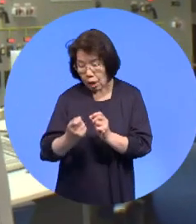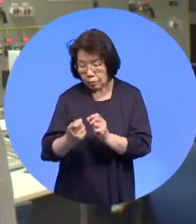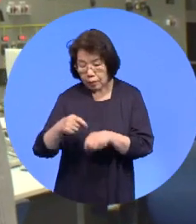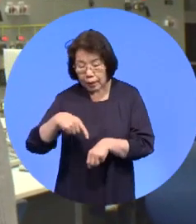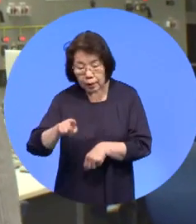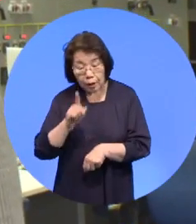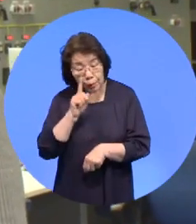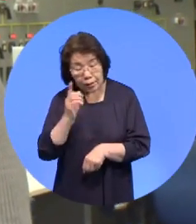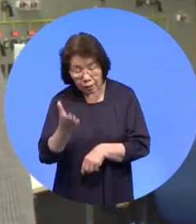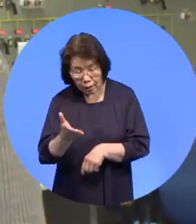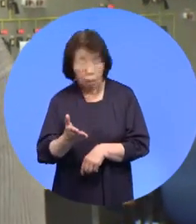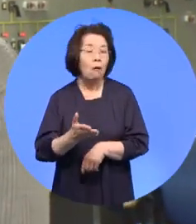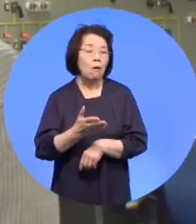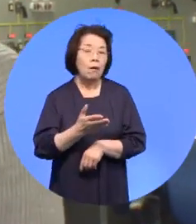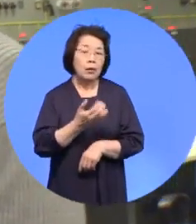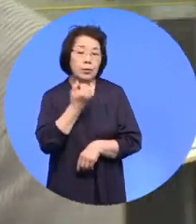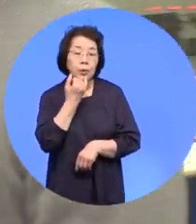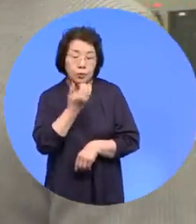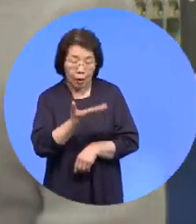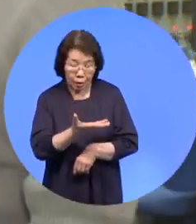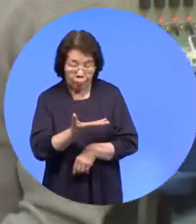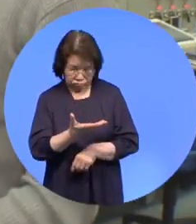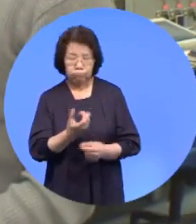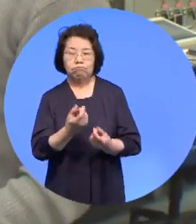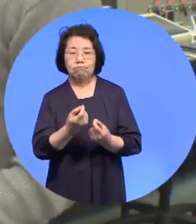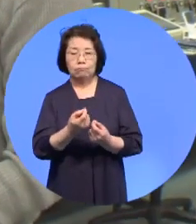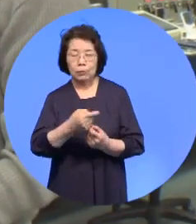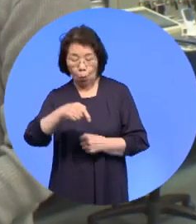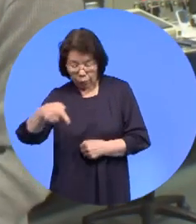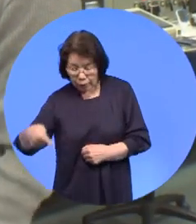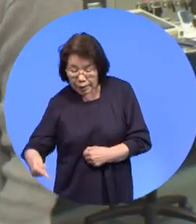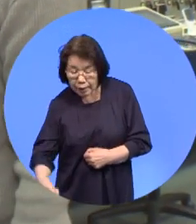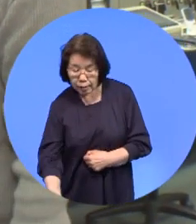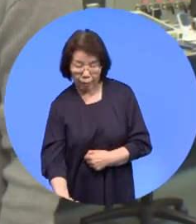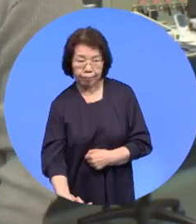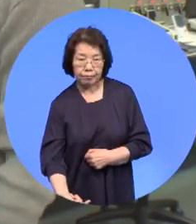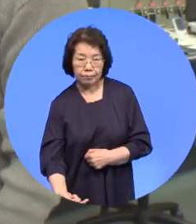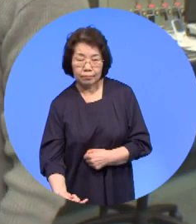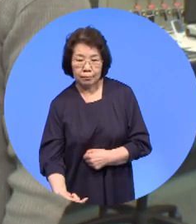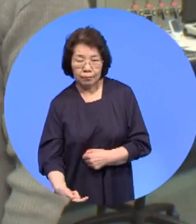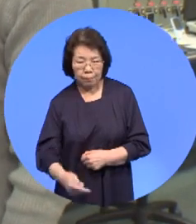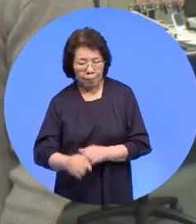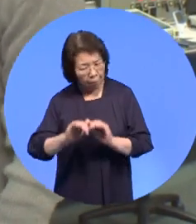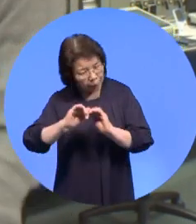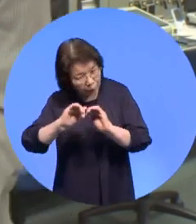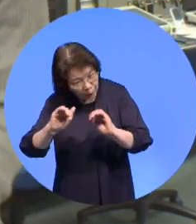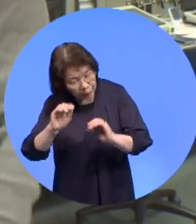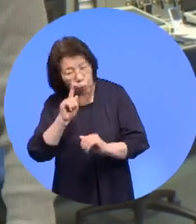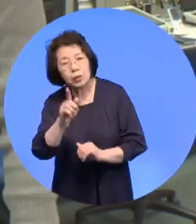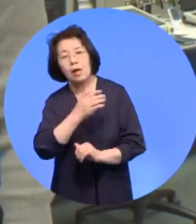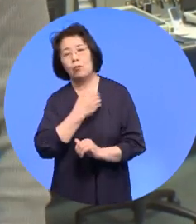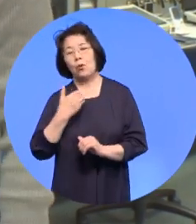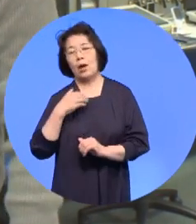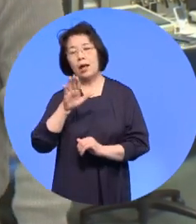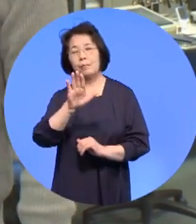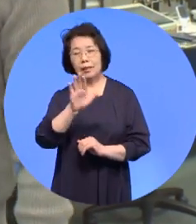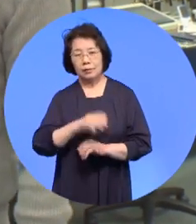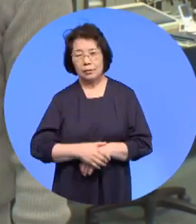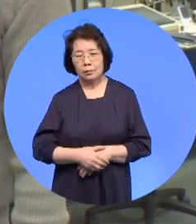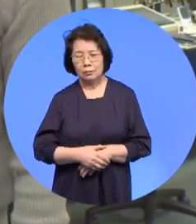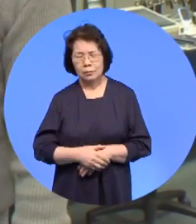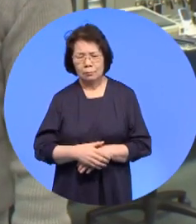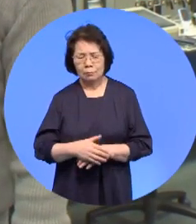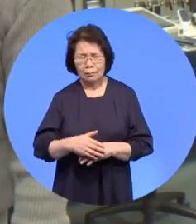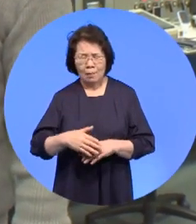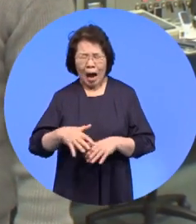できるのですか行けます行けますa あの9施設に地下なところで焼却なんだから覗けるところの a 4厚のアイス